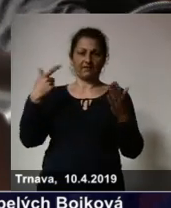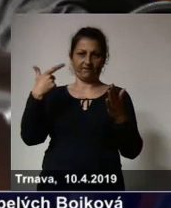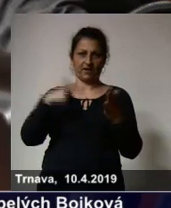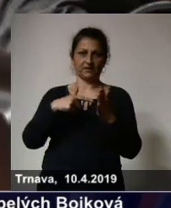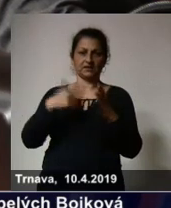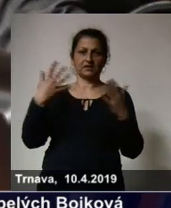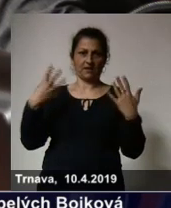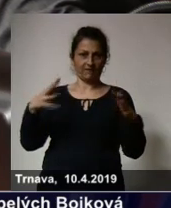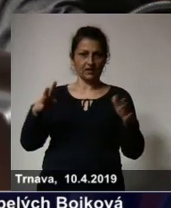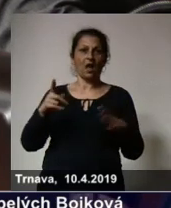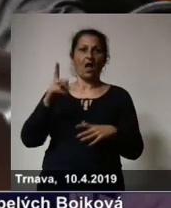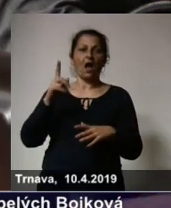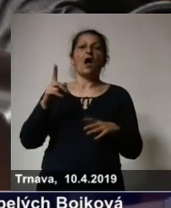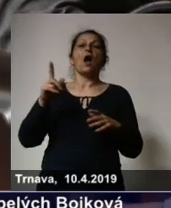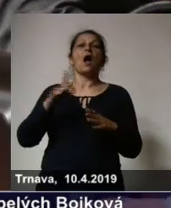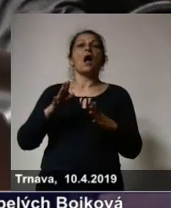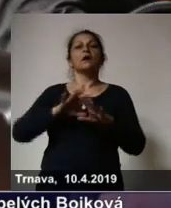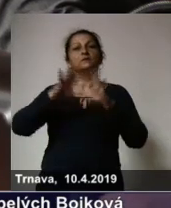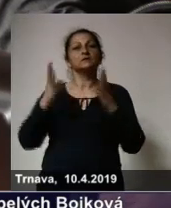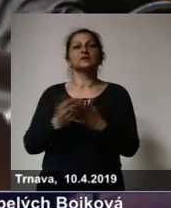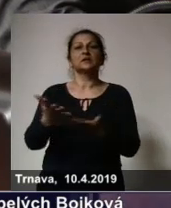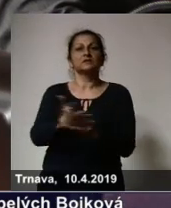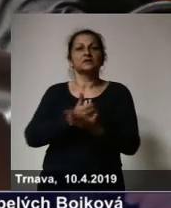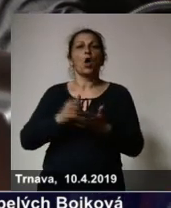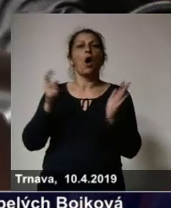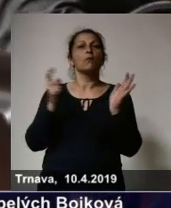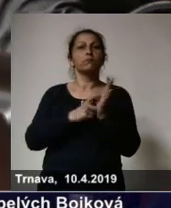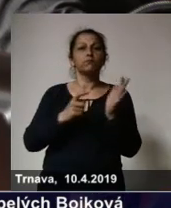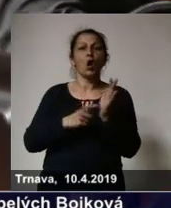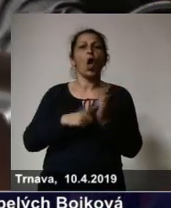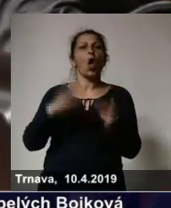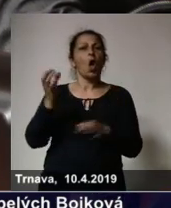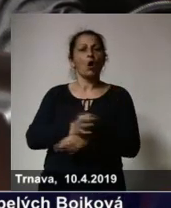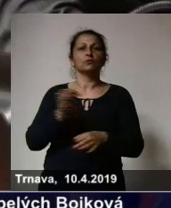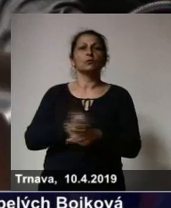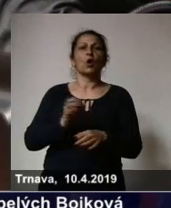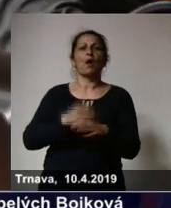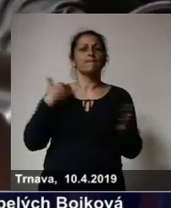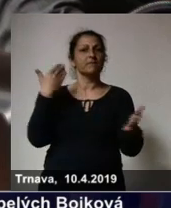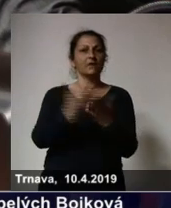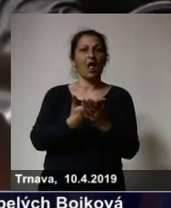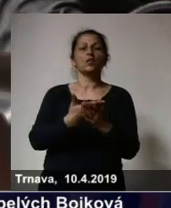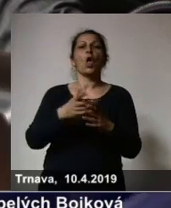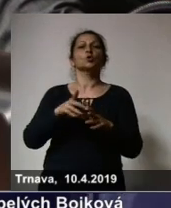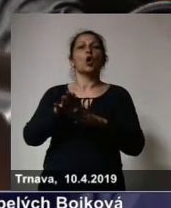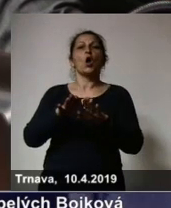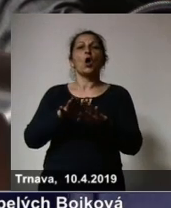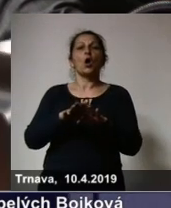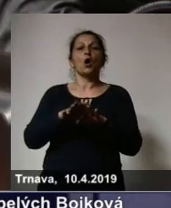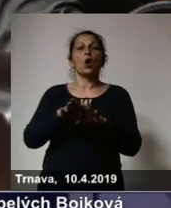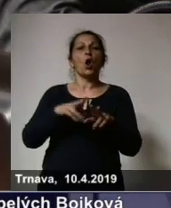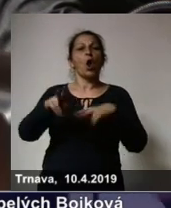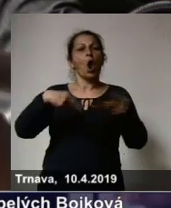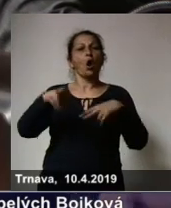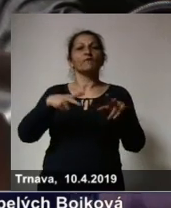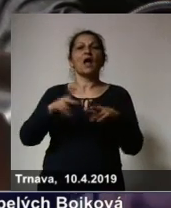2019. Na základe kritéria celkovej výšky získaných bodov výberová komisia odporúčala predložiť na rokovanie nášho zastupiteľstva